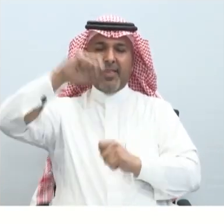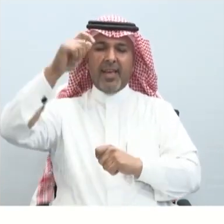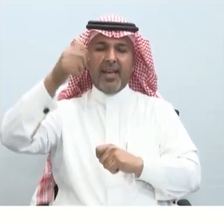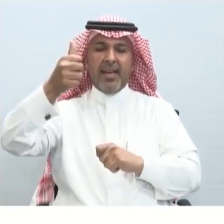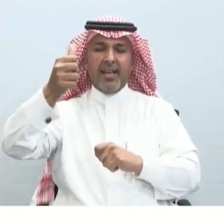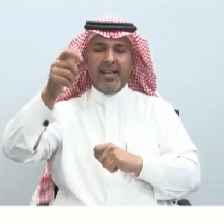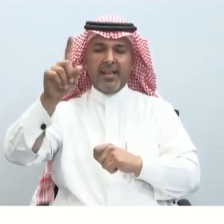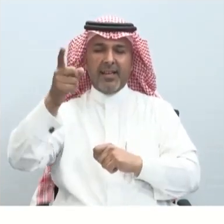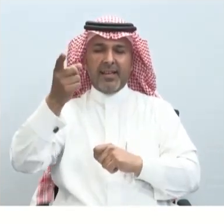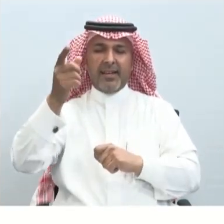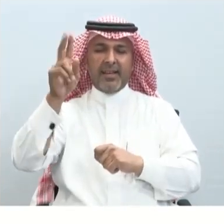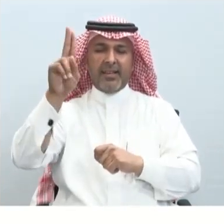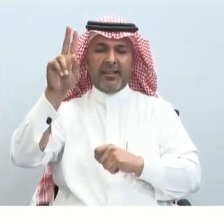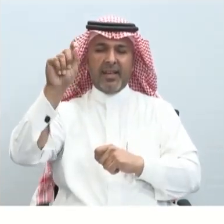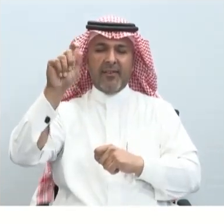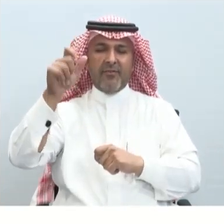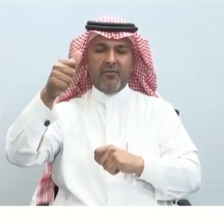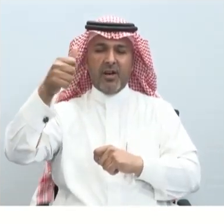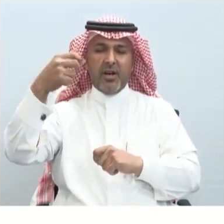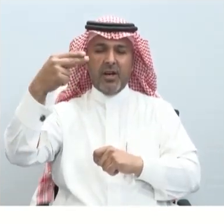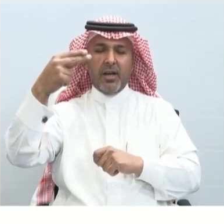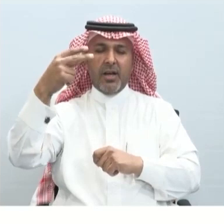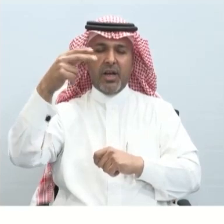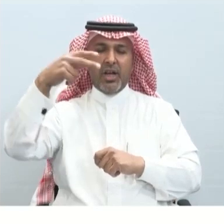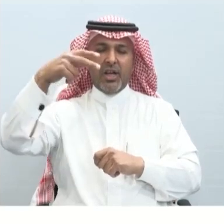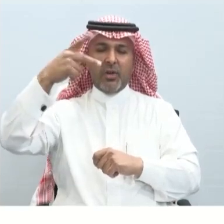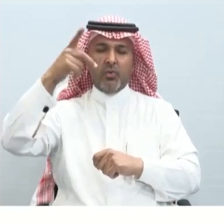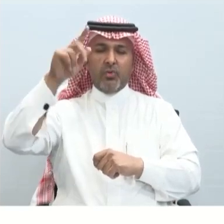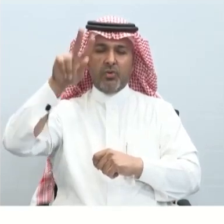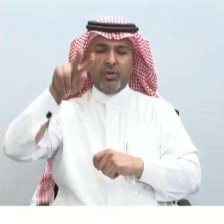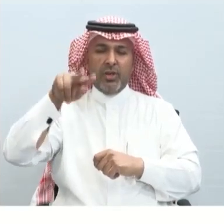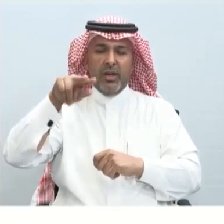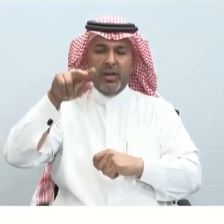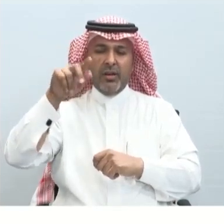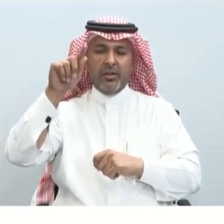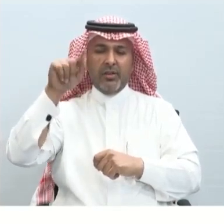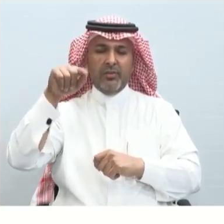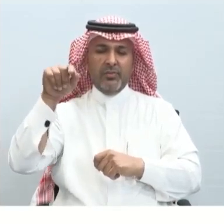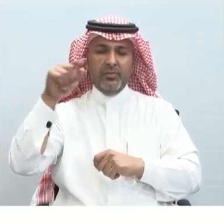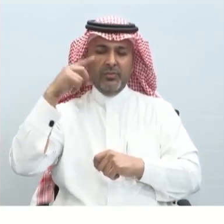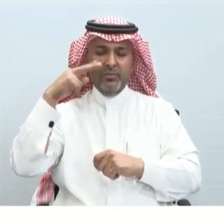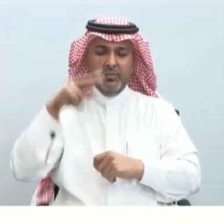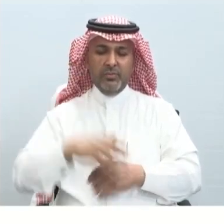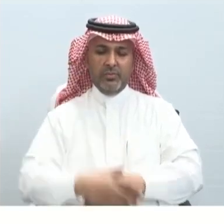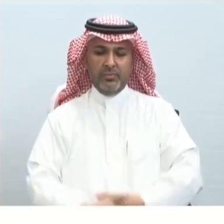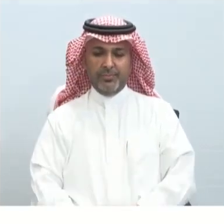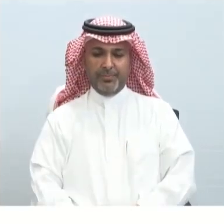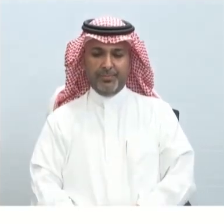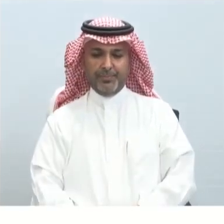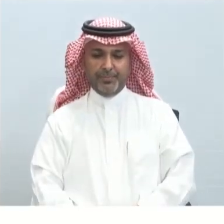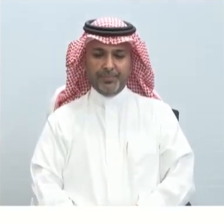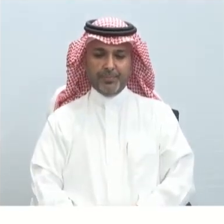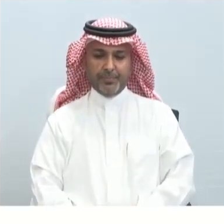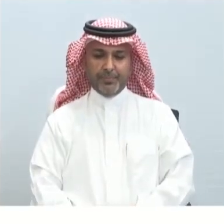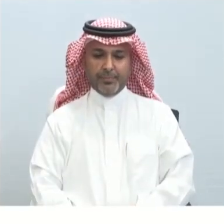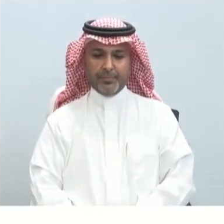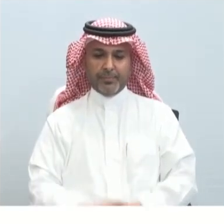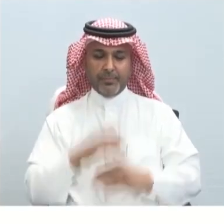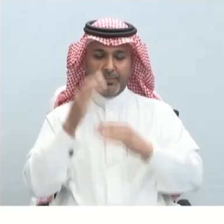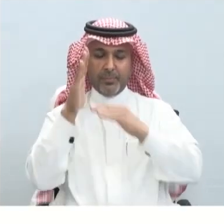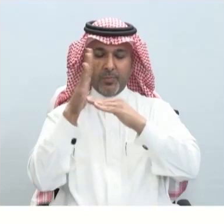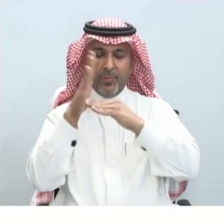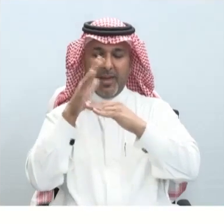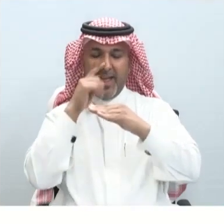لو كنت انت تعرف الزاويه ايه كم مقدارها فبالتالي الاتش يعتبر ضلع مقابل والسي يعتبر